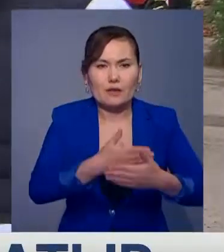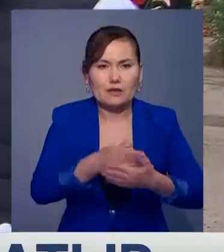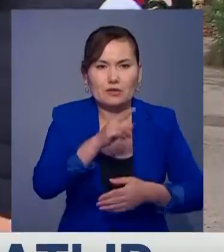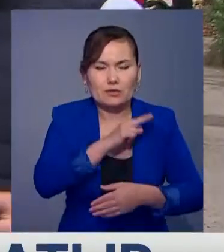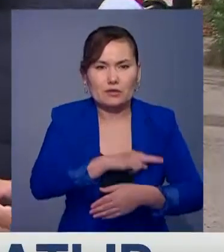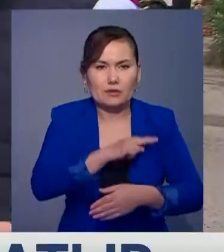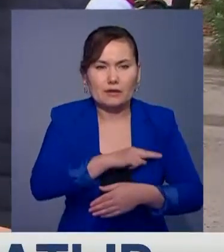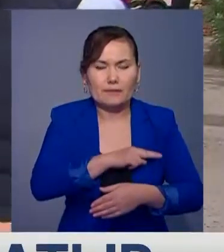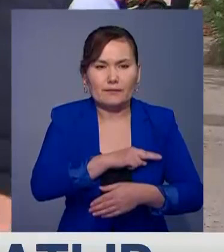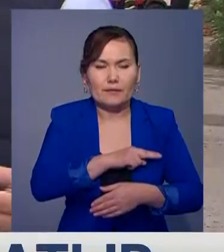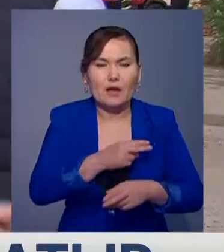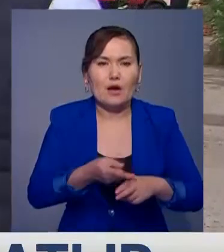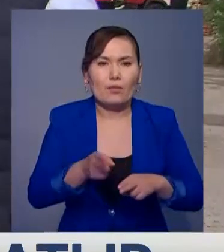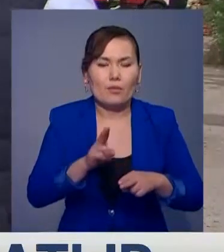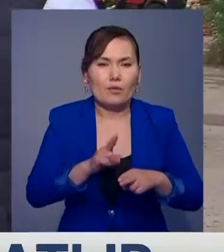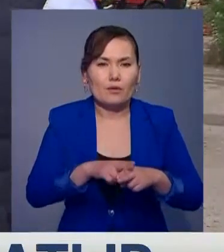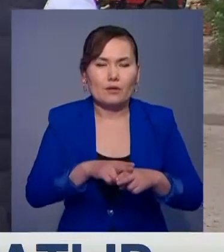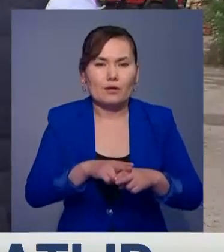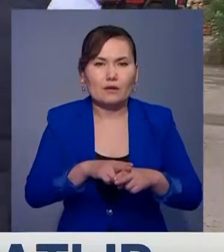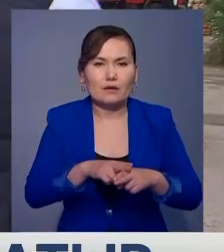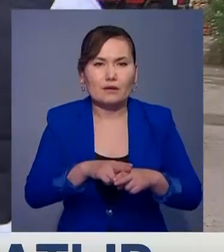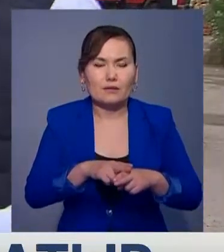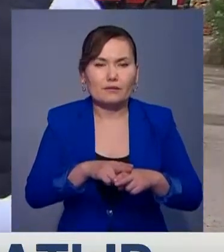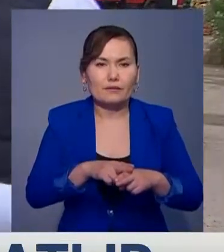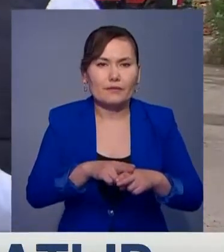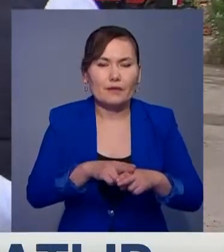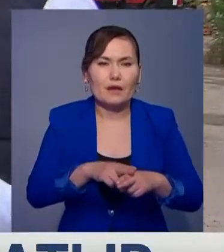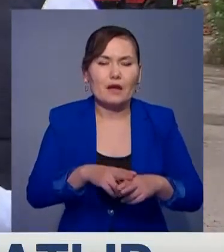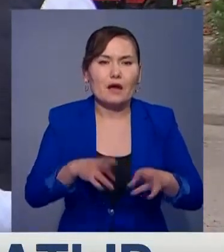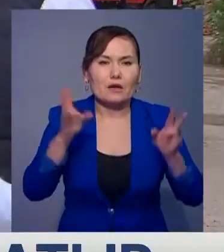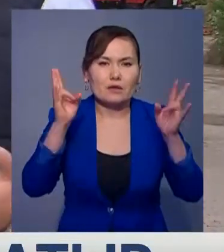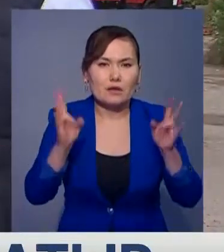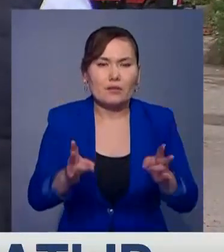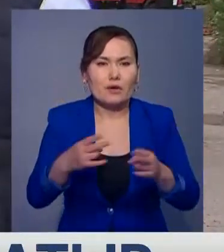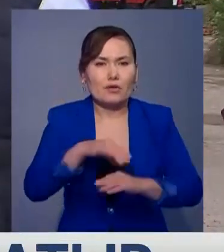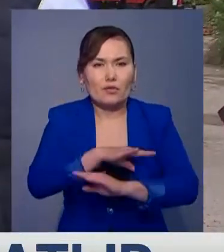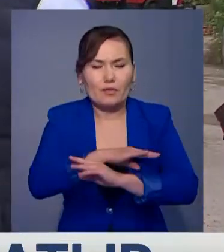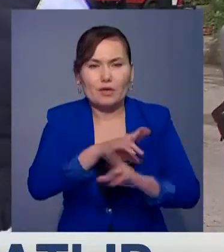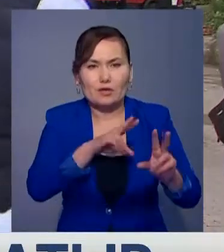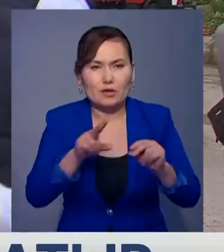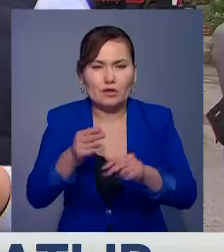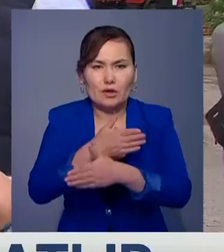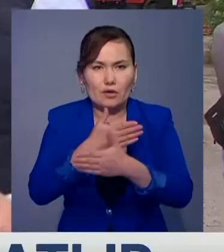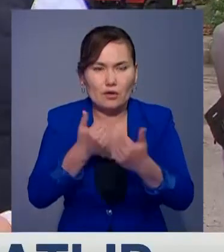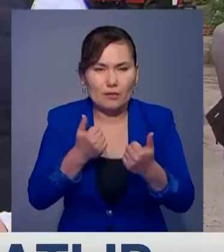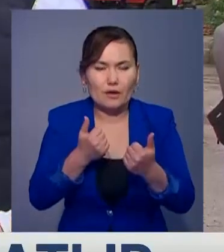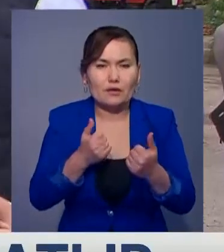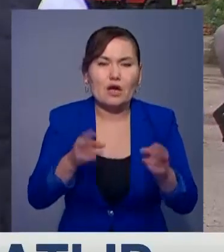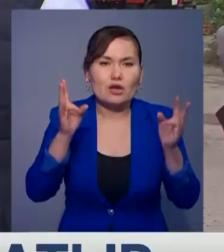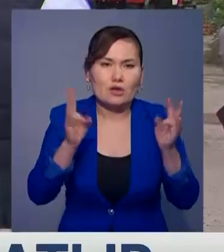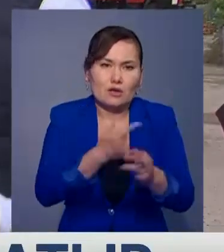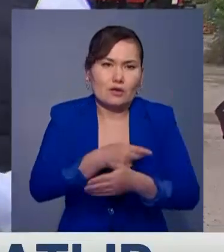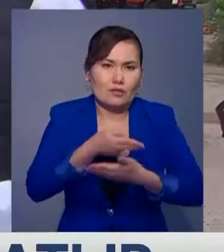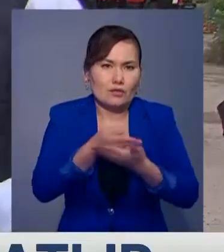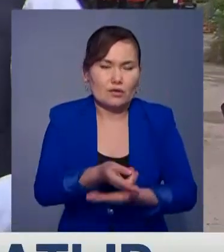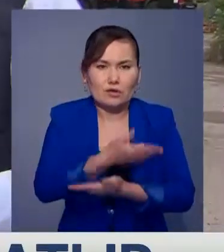кетейік, бұл төтенше жағдай кезінде зардап шеккен ешкім жоқ, ешкім жалынға өртенген жоқ. Дегенмен